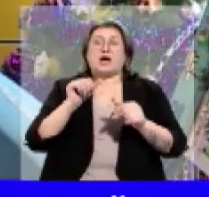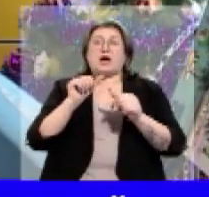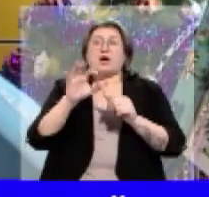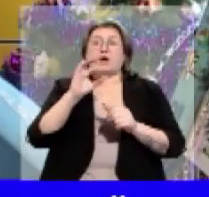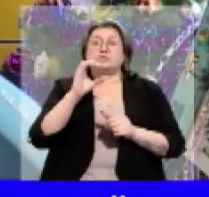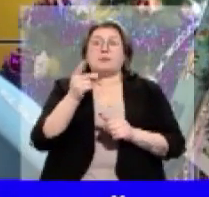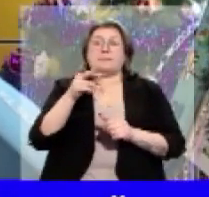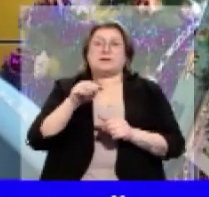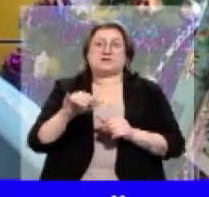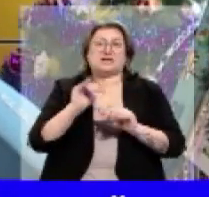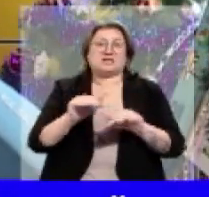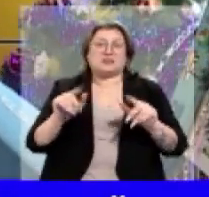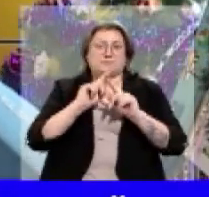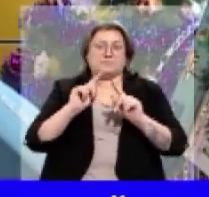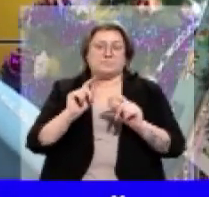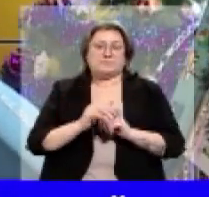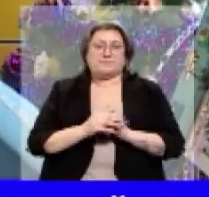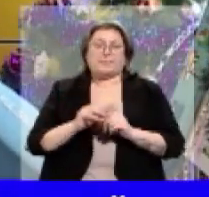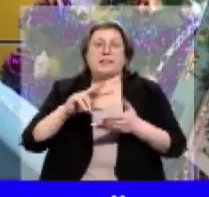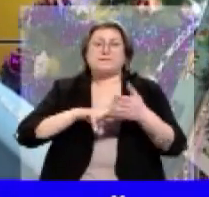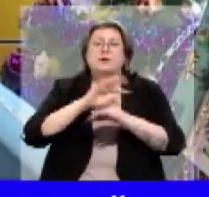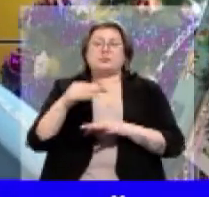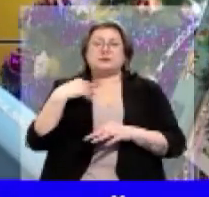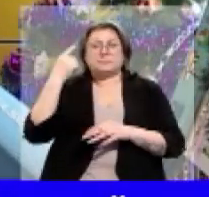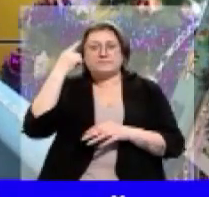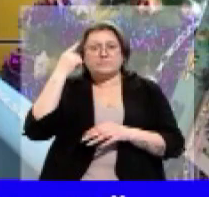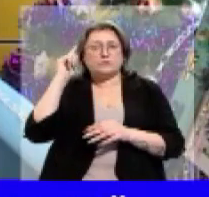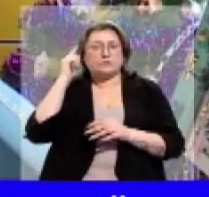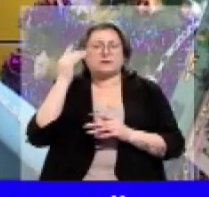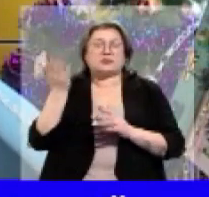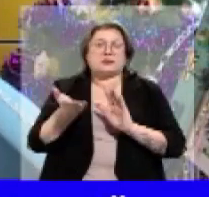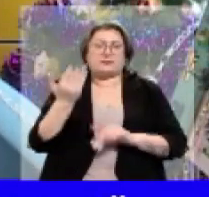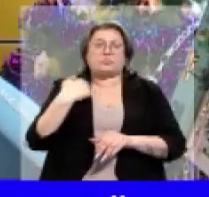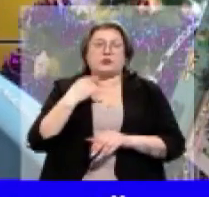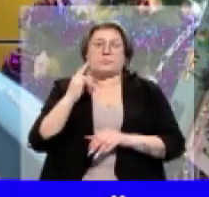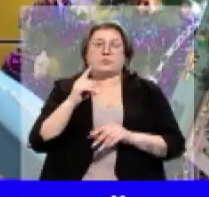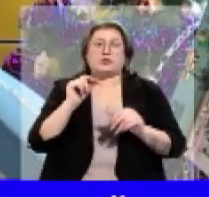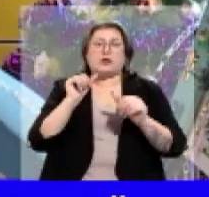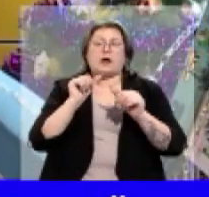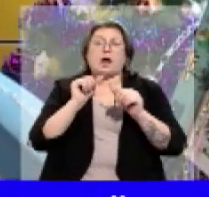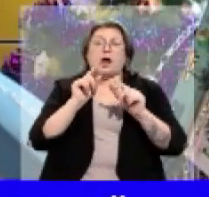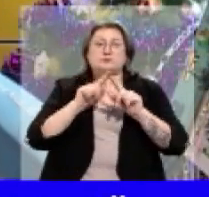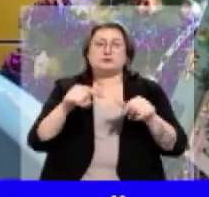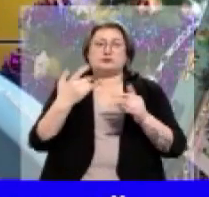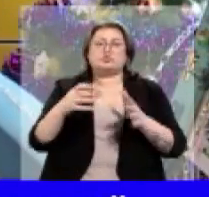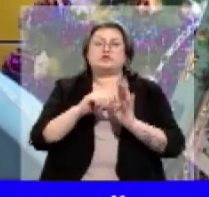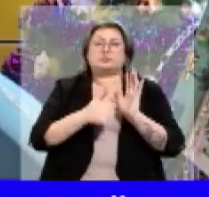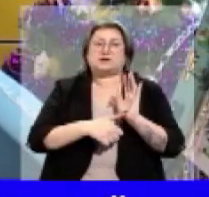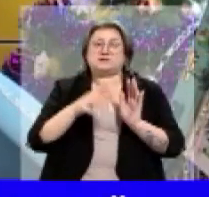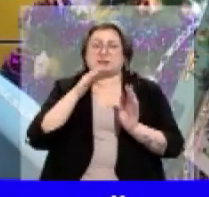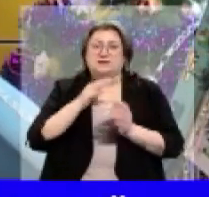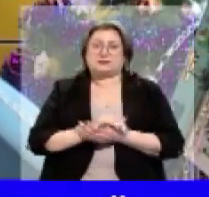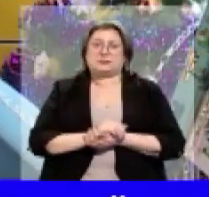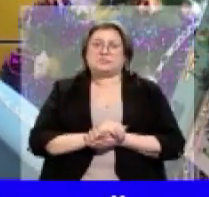детей». Проект вообще очень давно зародился. У меня ребенок особенок, ему сейчас 16 лет, вот он